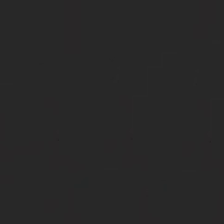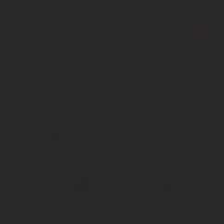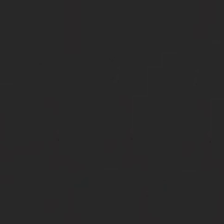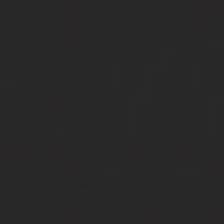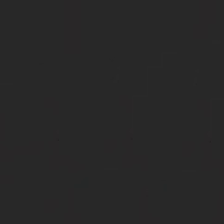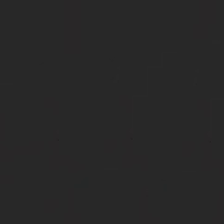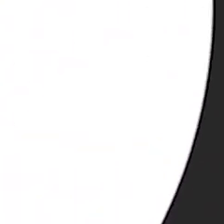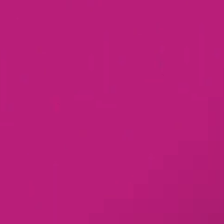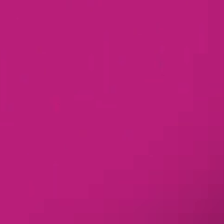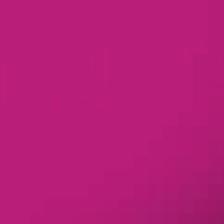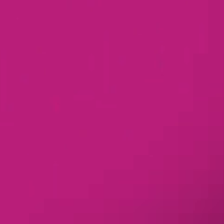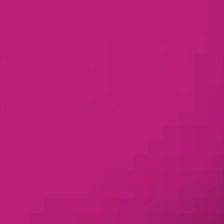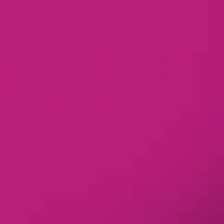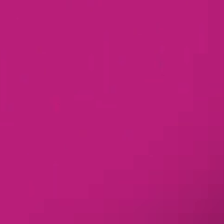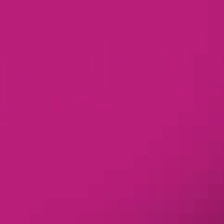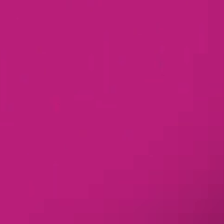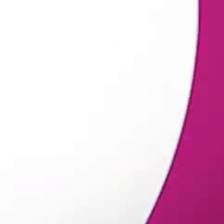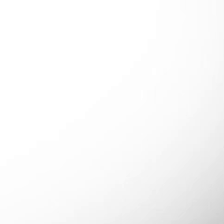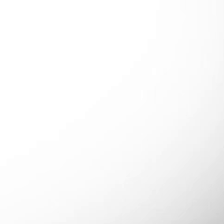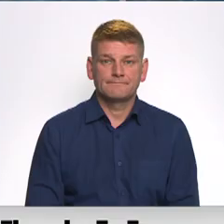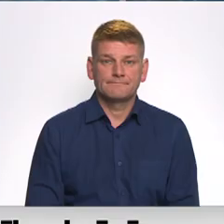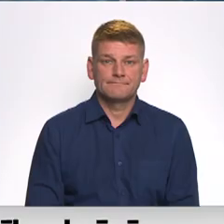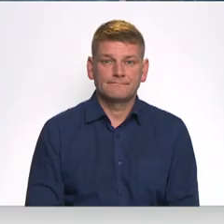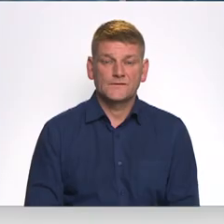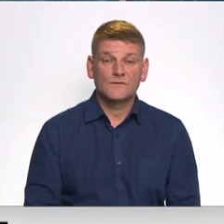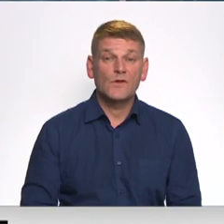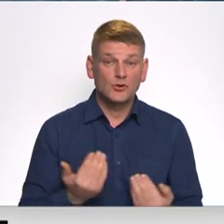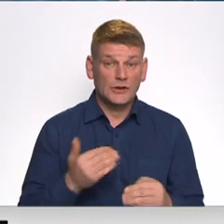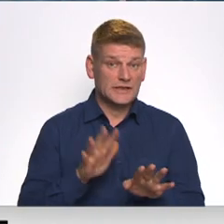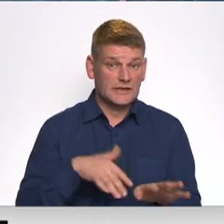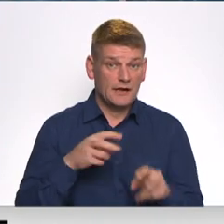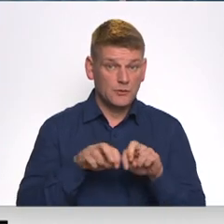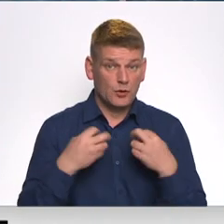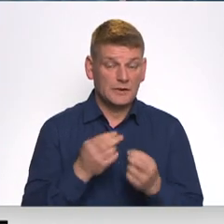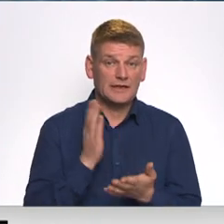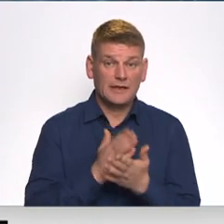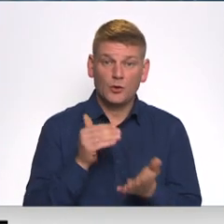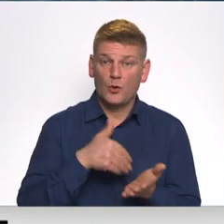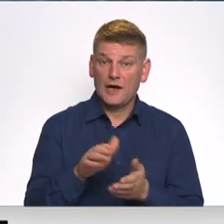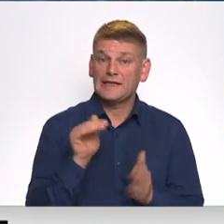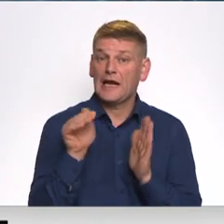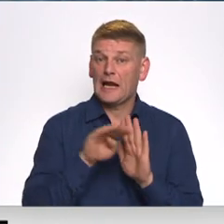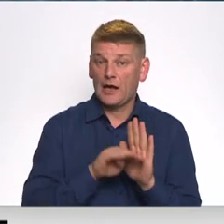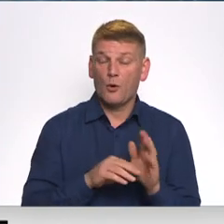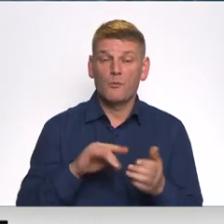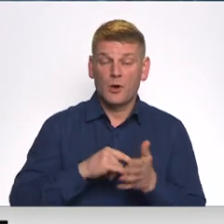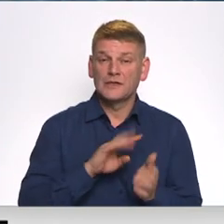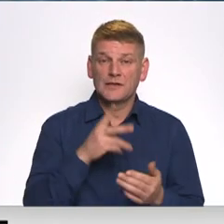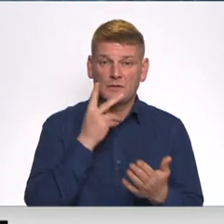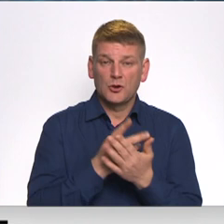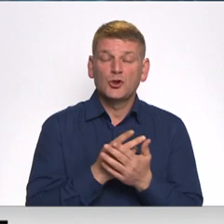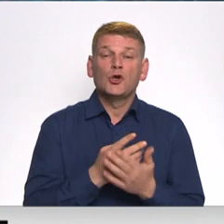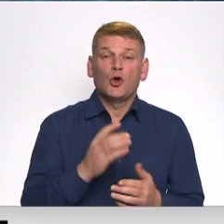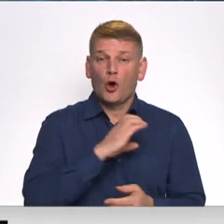Re, viss ēters ir te! Šodien Saeimas komisijā tika noraidīts likumprojekts, kas paredzēja